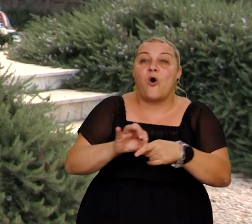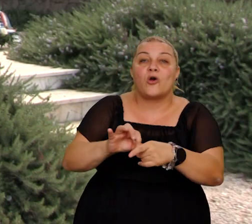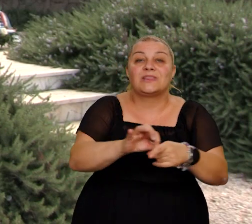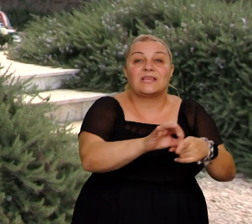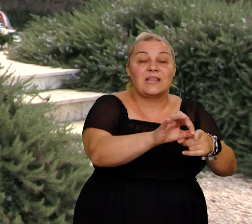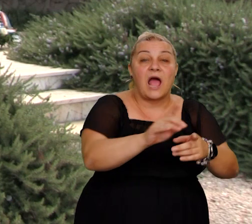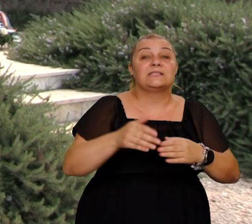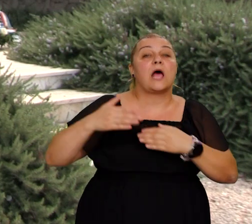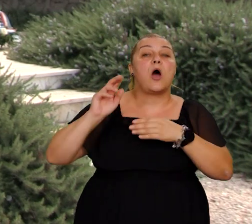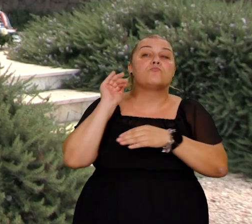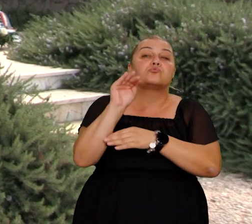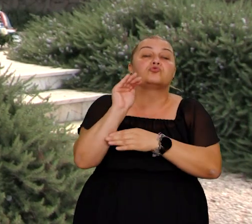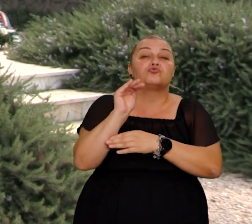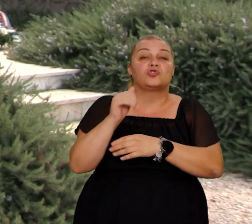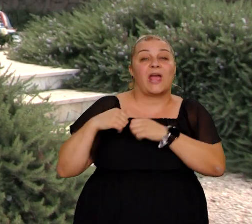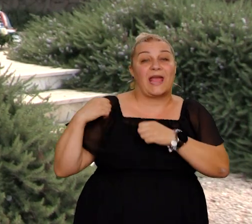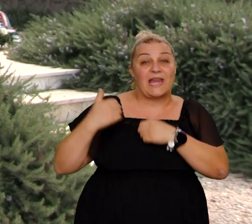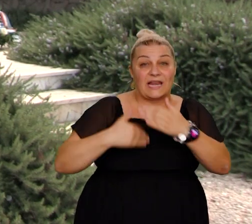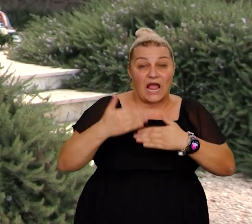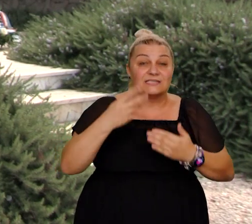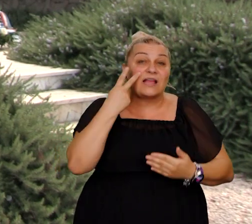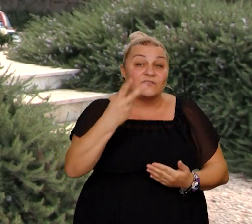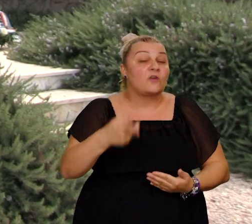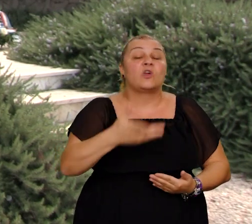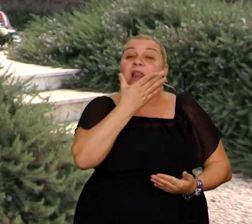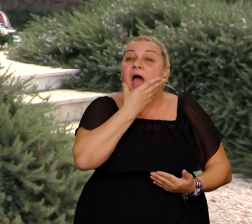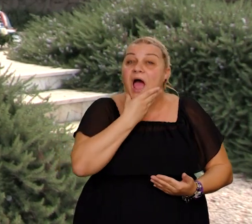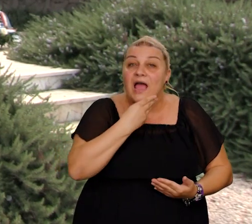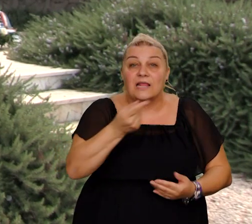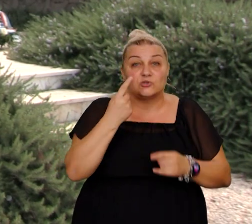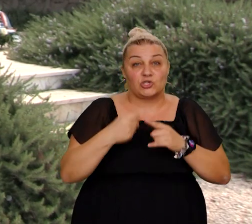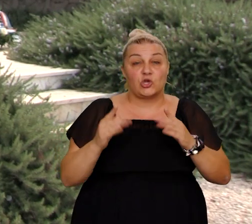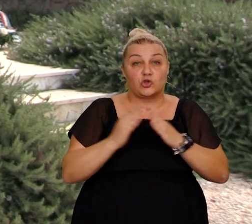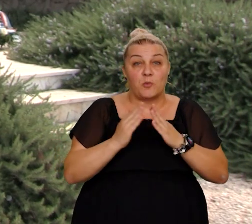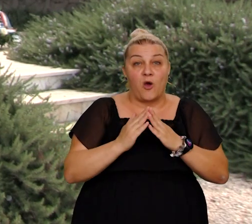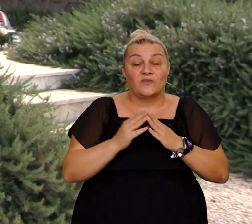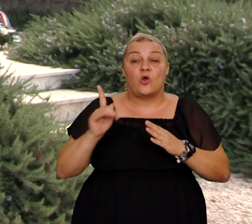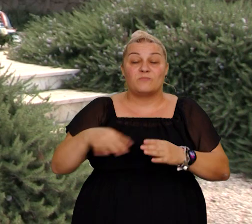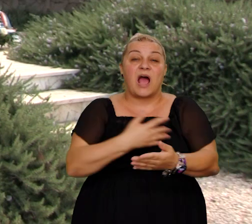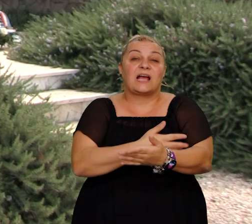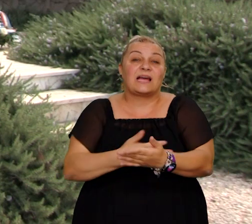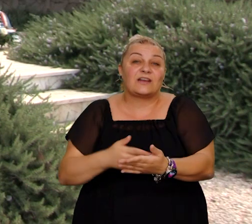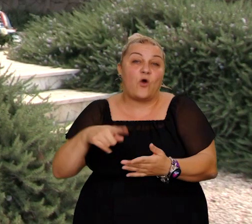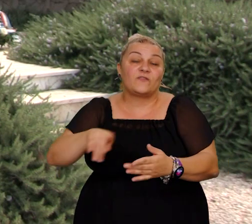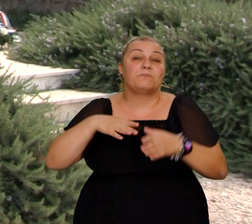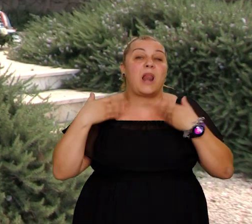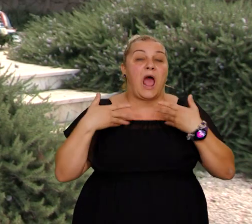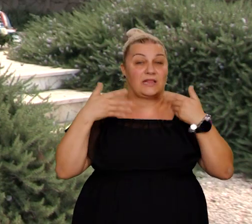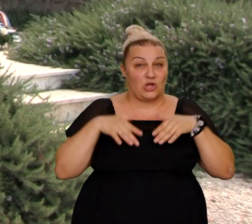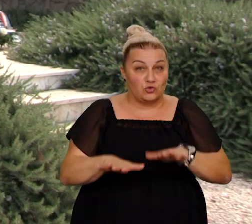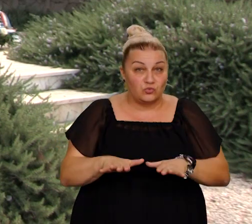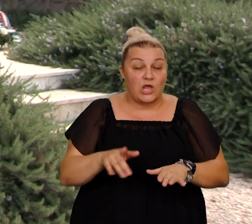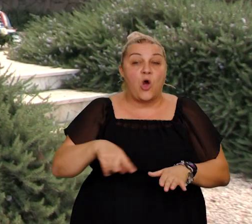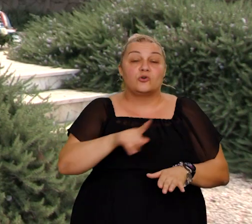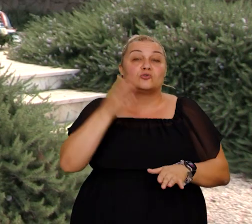nit vodilja da svi buduće generacije vidu da je i najljepši dio domovine Hrvatske natopljen krvlju